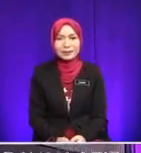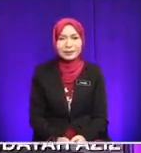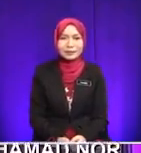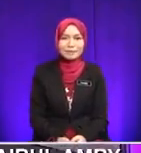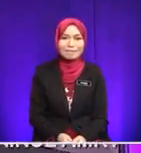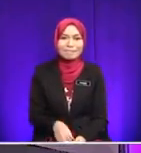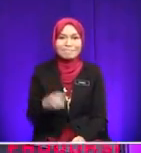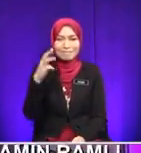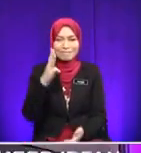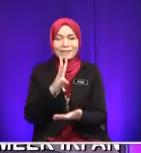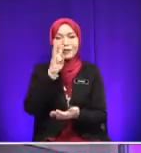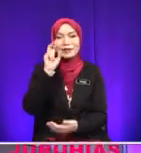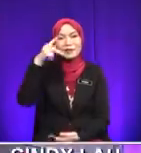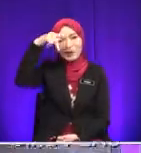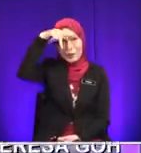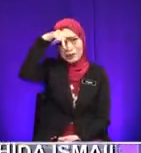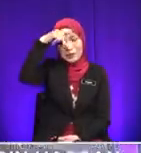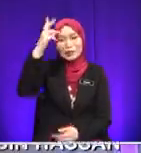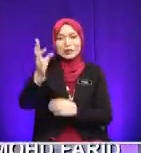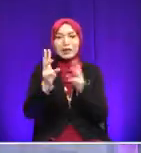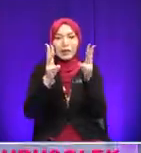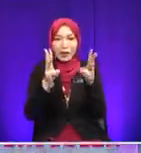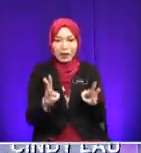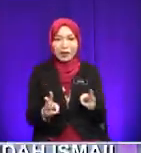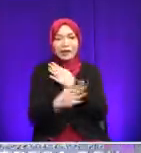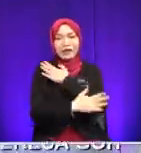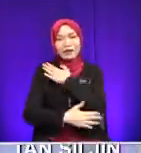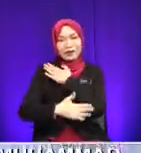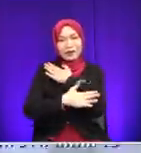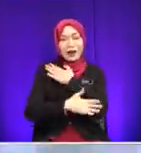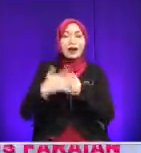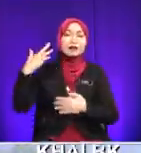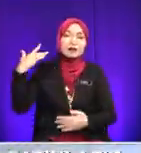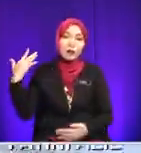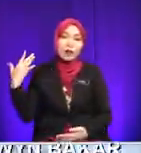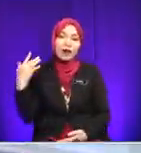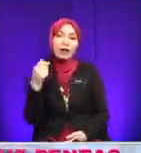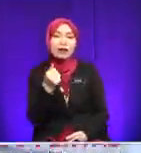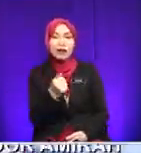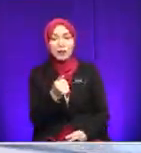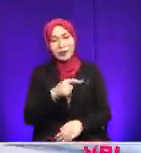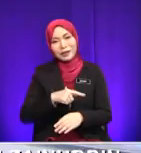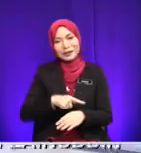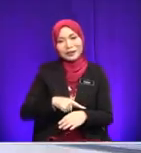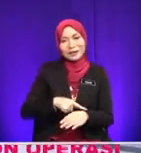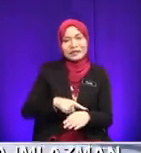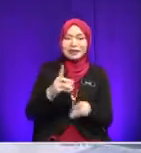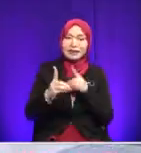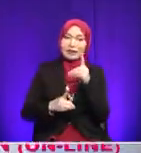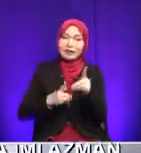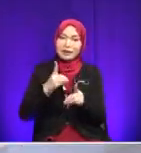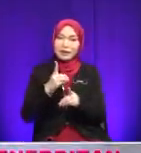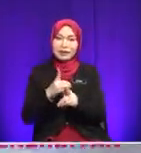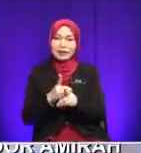Risma Putra Wadah Negara, suaramu di persada dunia,